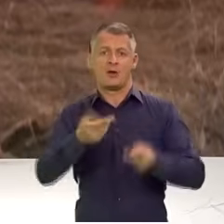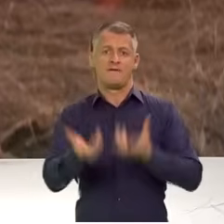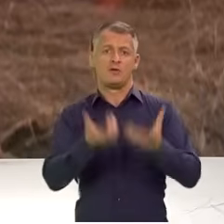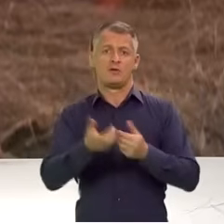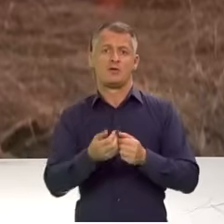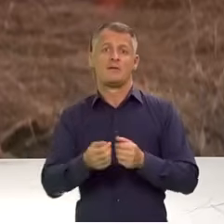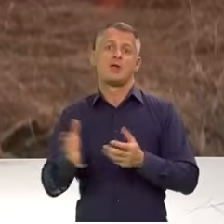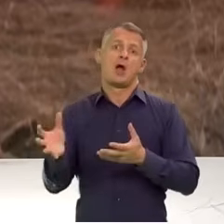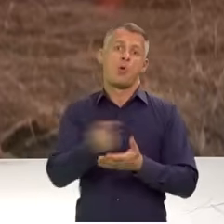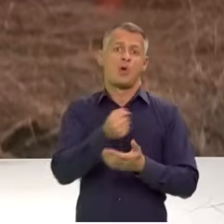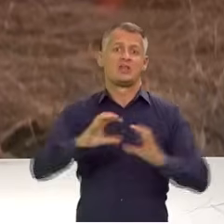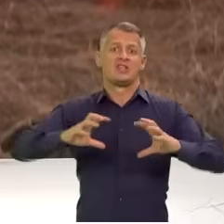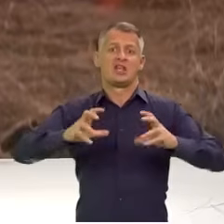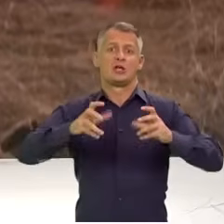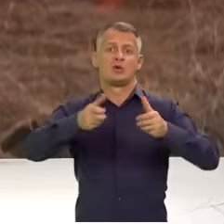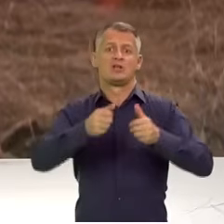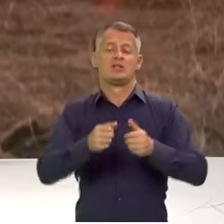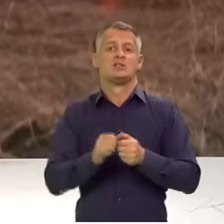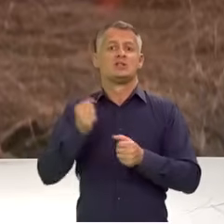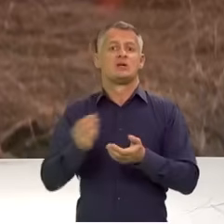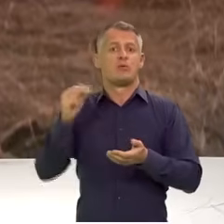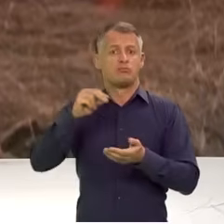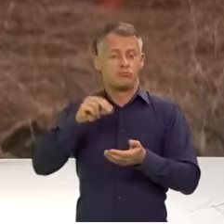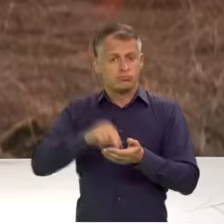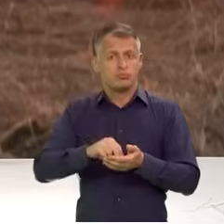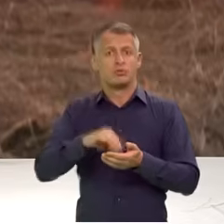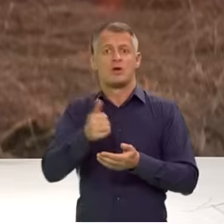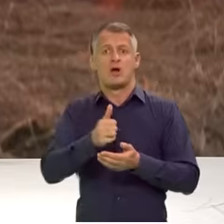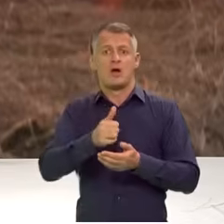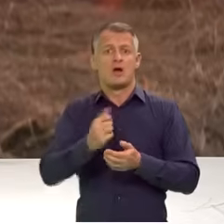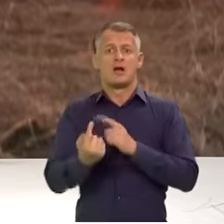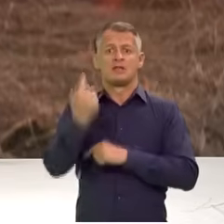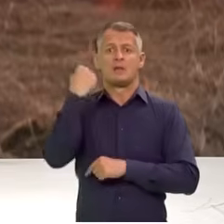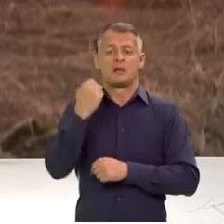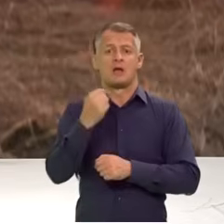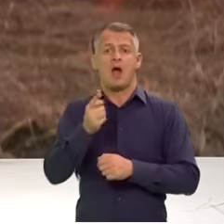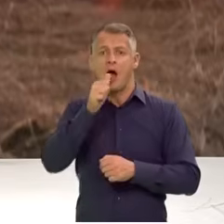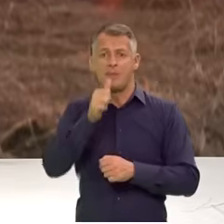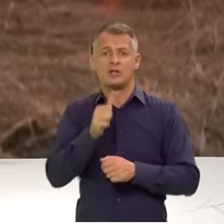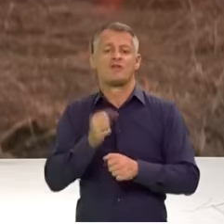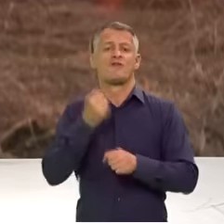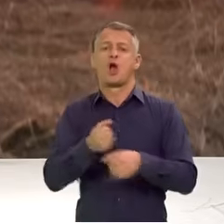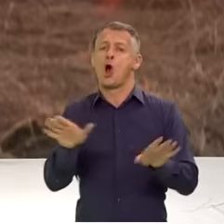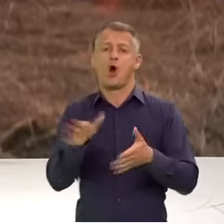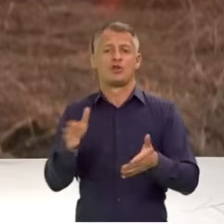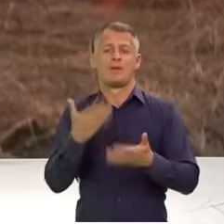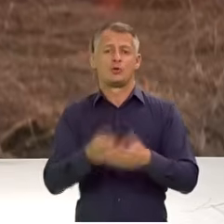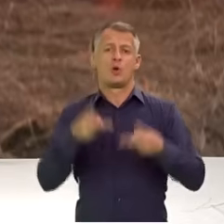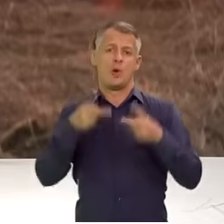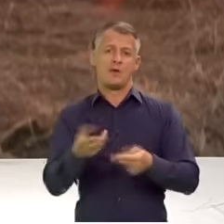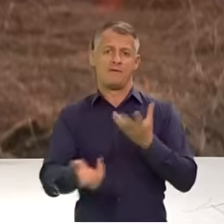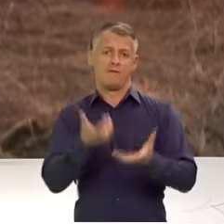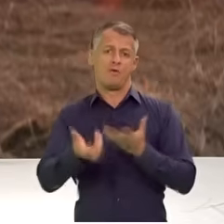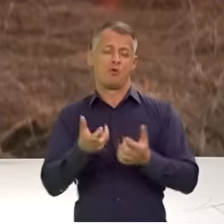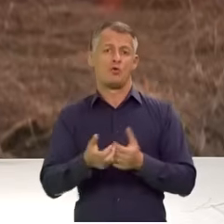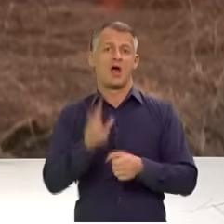scos tractoarele să tragă brazde în calea focului și au umplut remorcile cu apă și ar face orice să oprească urgia. Vă avertizez că urmează detalii